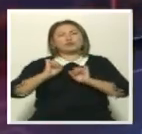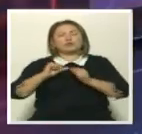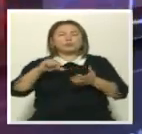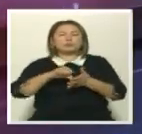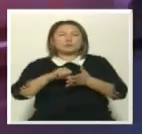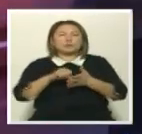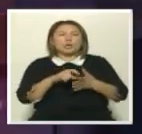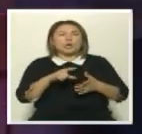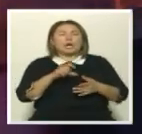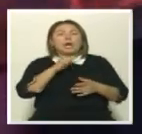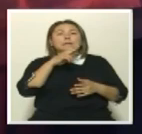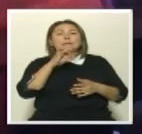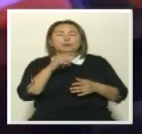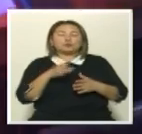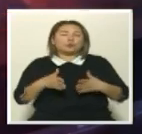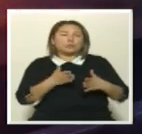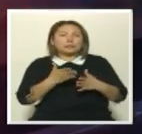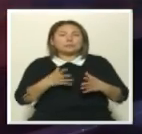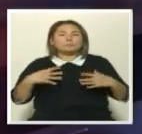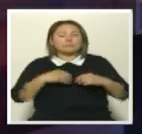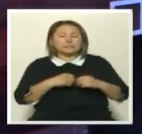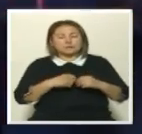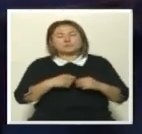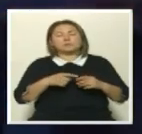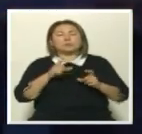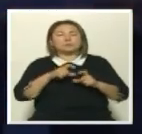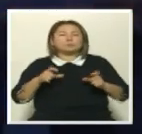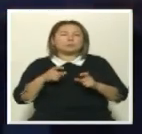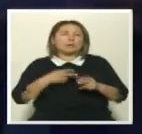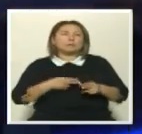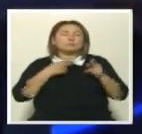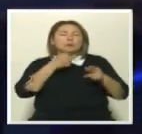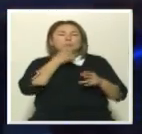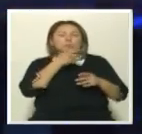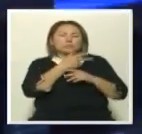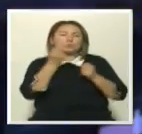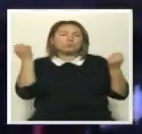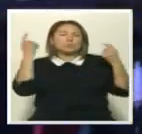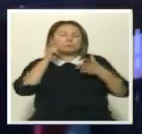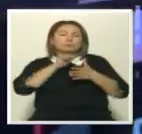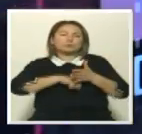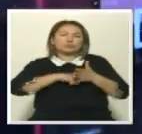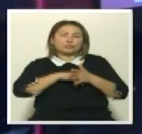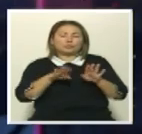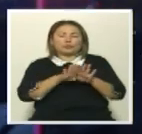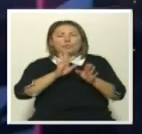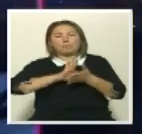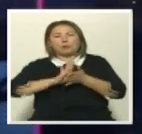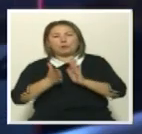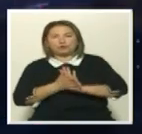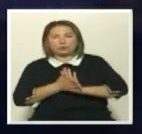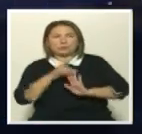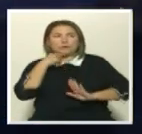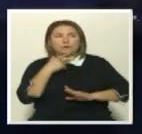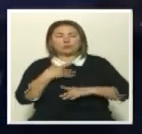областного филиала адильдек жола вместе с общественниками наша Съемочная группа попыталась узнать причину такого положения У